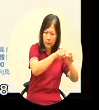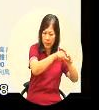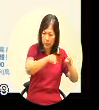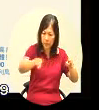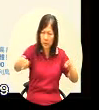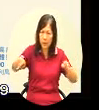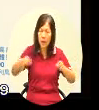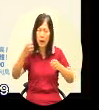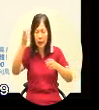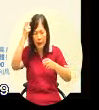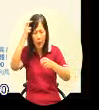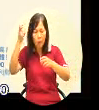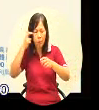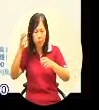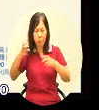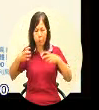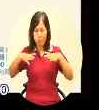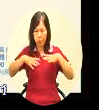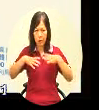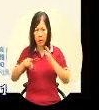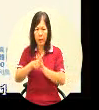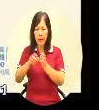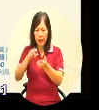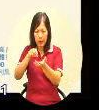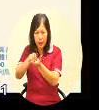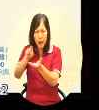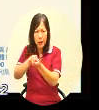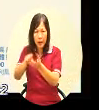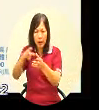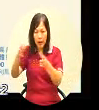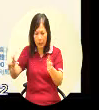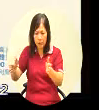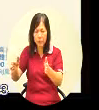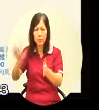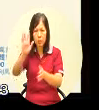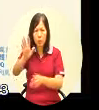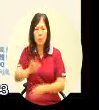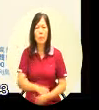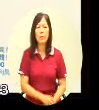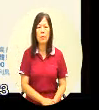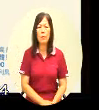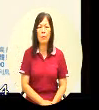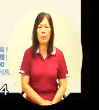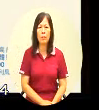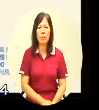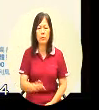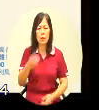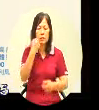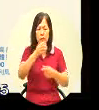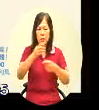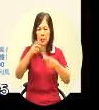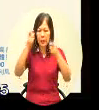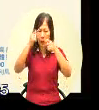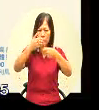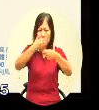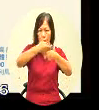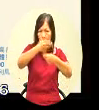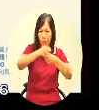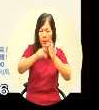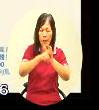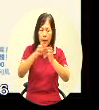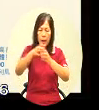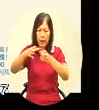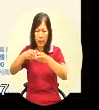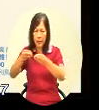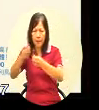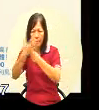紫观，大概鹅寮呀，这是一段啊，这台 高雄的最北段，然后过了点宝溪有左营